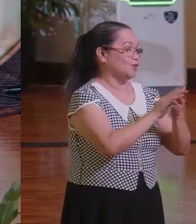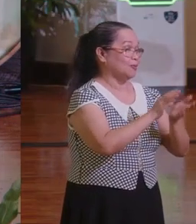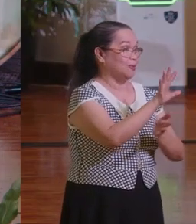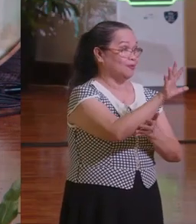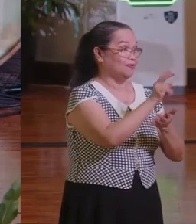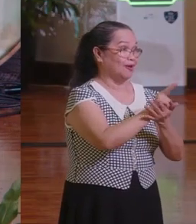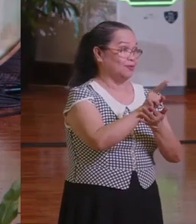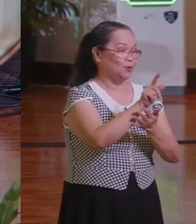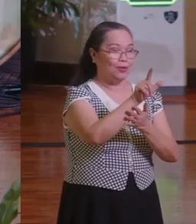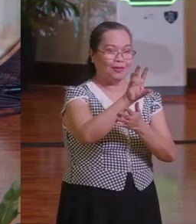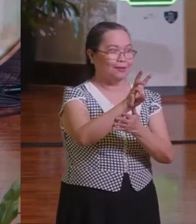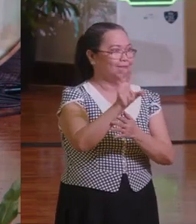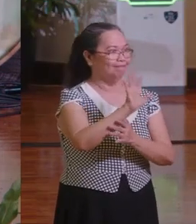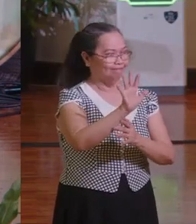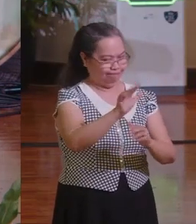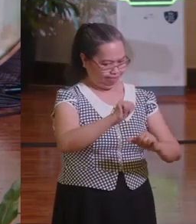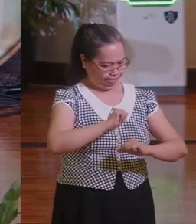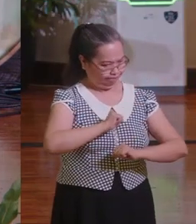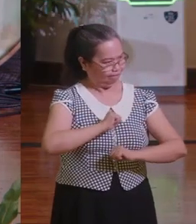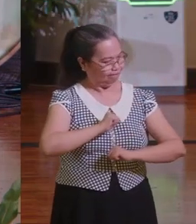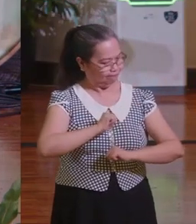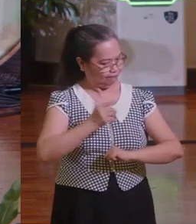Let us not become conceited,